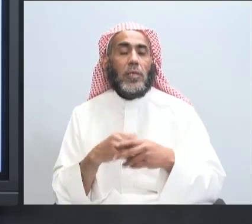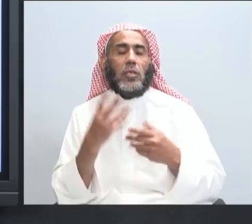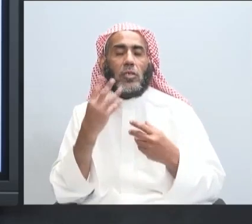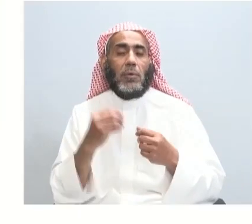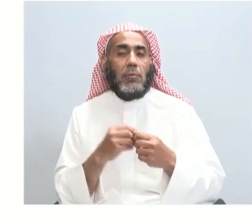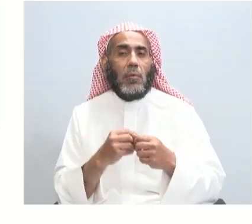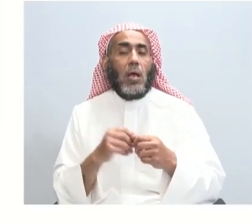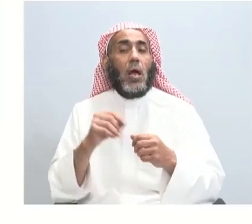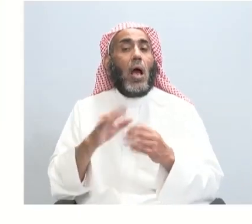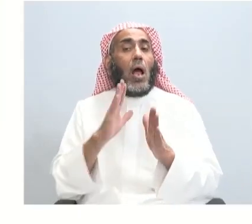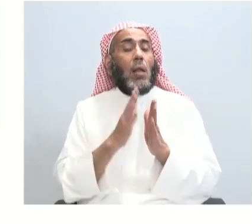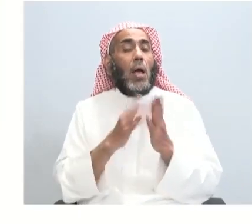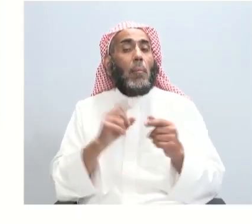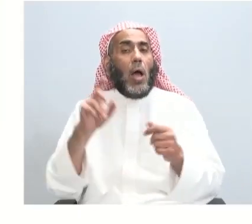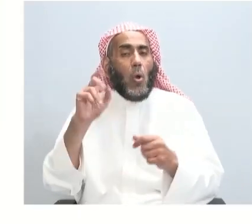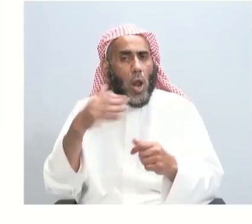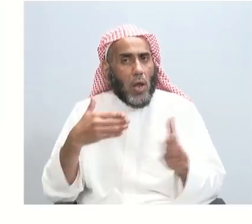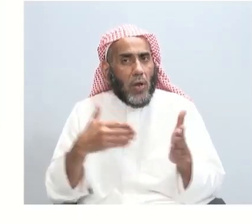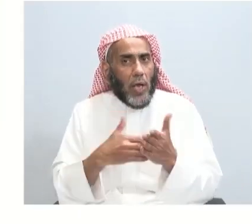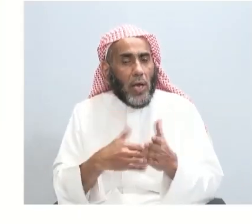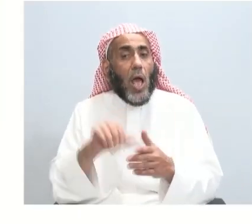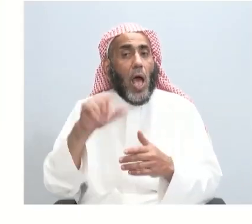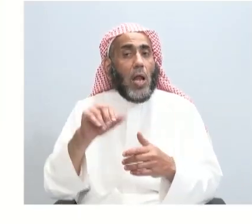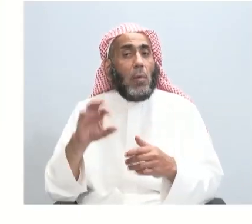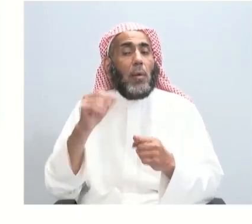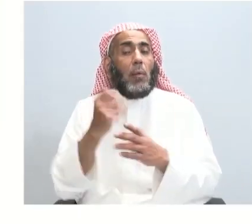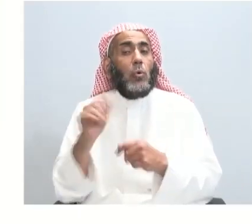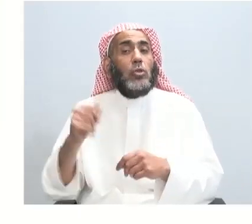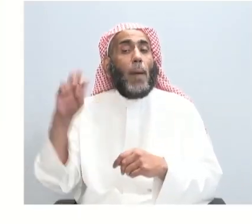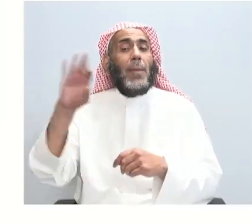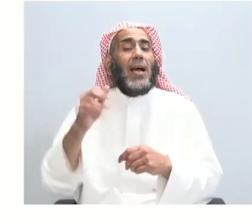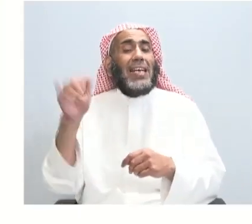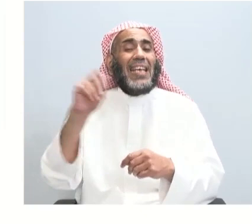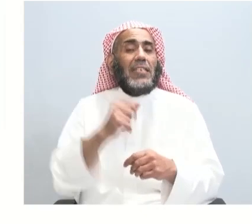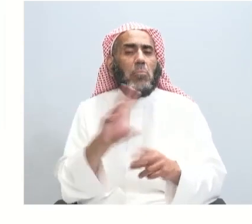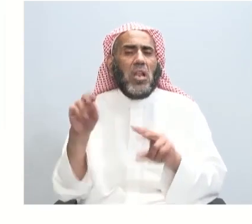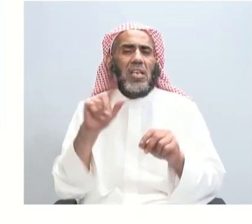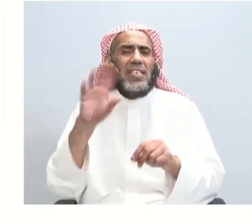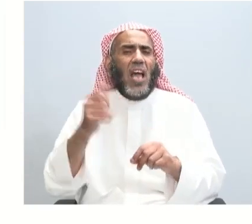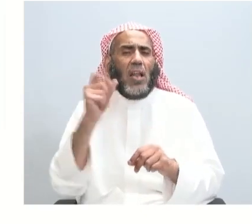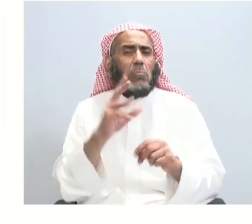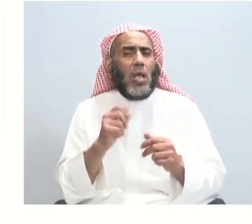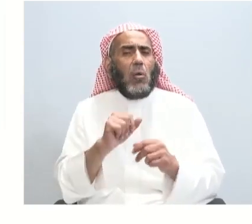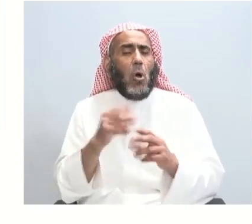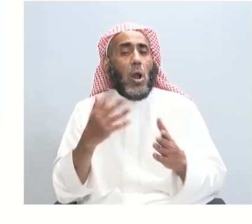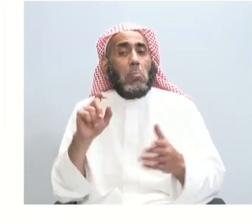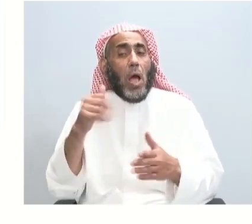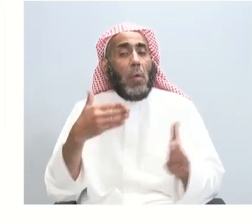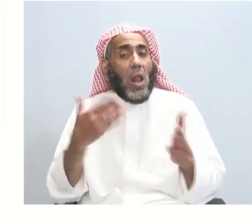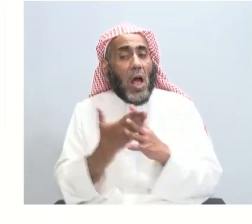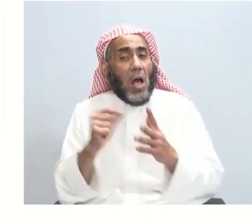جميل. هل الباب هو الحرف الأخير؟ معنى هل معجم أساس البلاغة مثله مثل لسان العرب؟ لسان العرب هو الباب الحرف